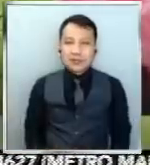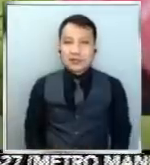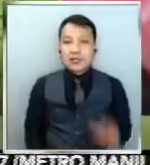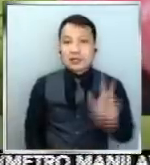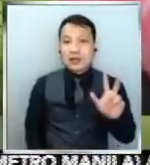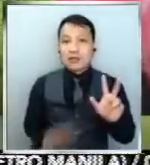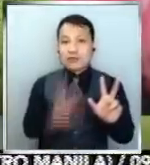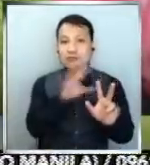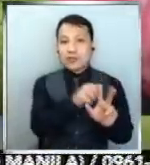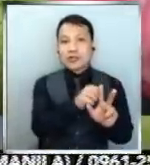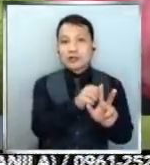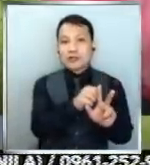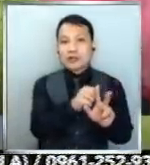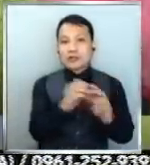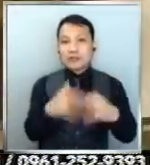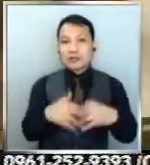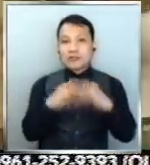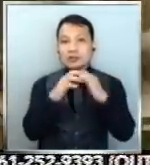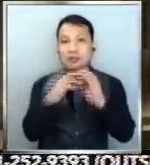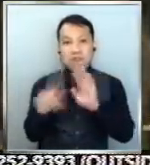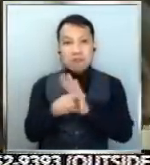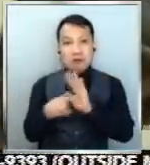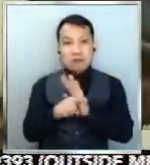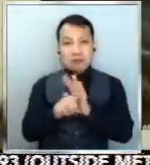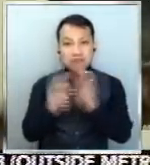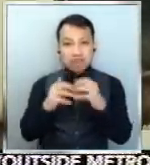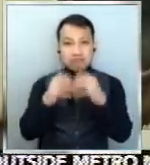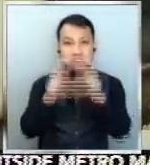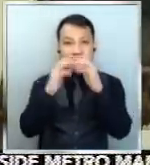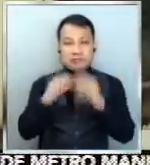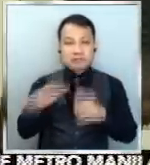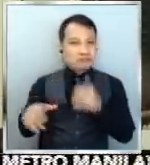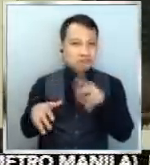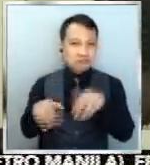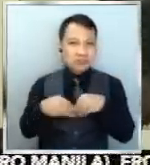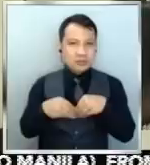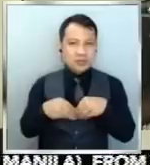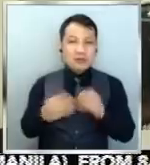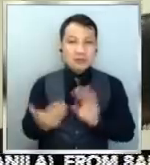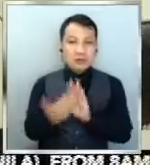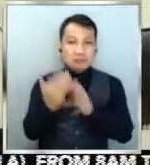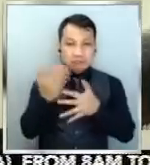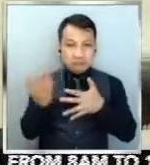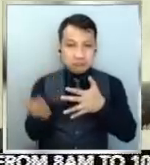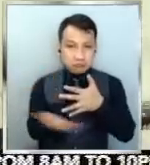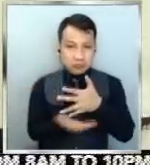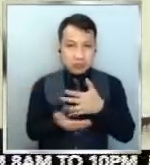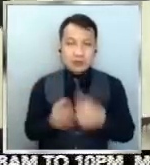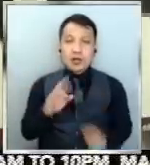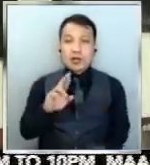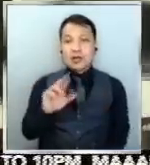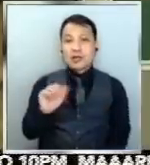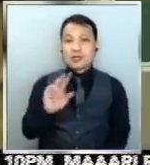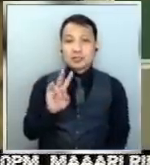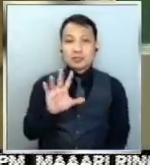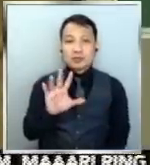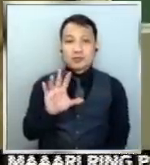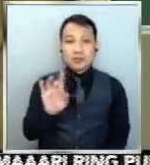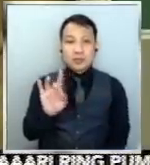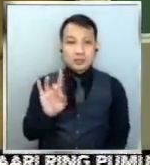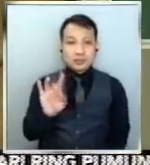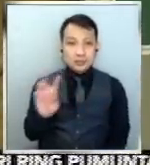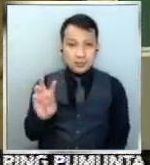mga itinayong illegal na struktura. Hindi na sila nabigay ng pahayag at naharap ngayon sa paglabag sa RA 7586, ang